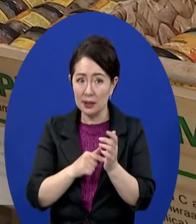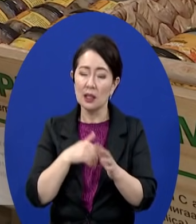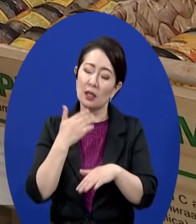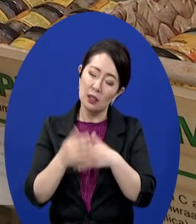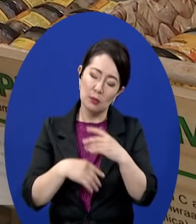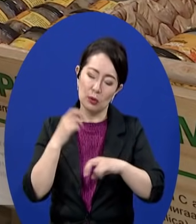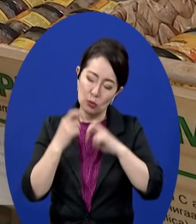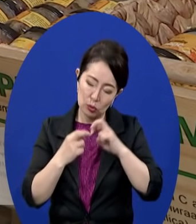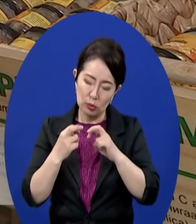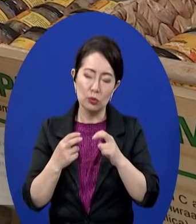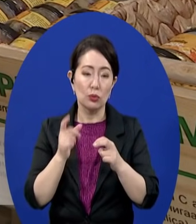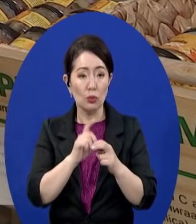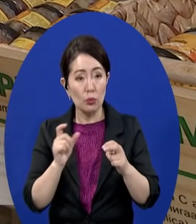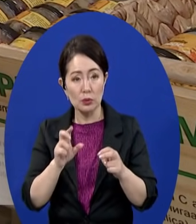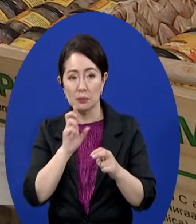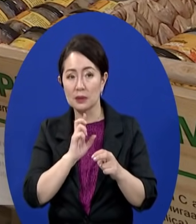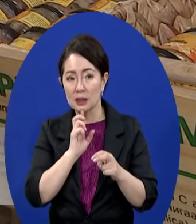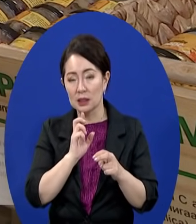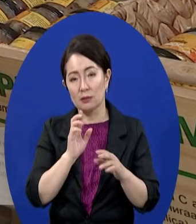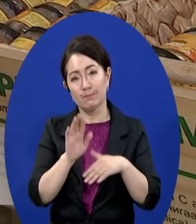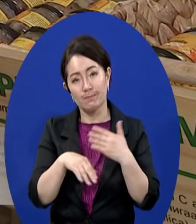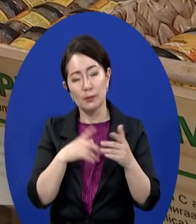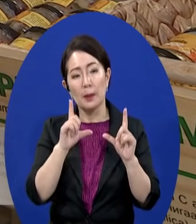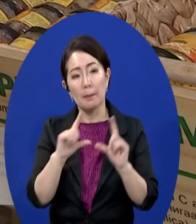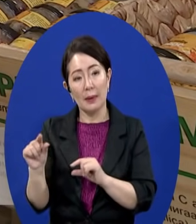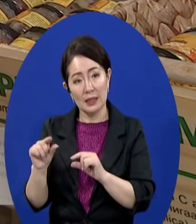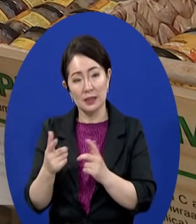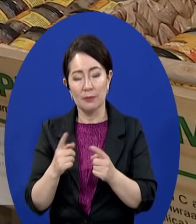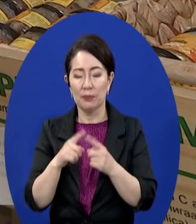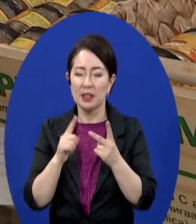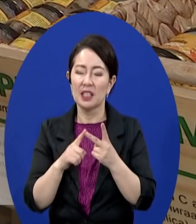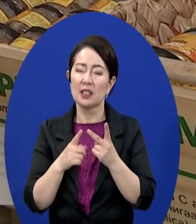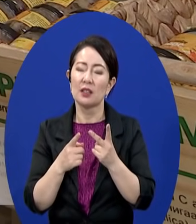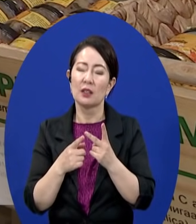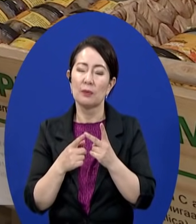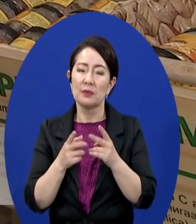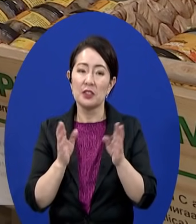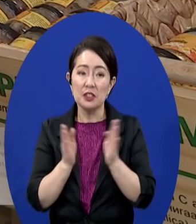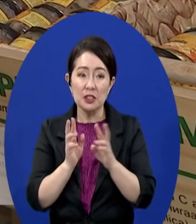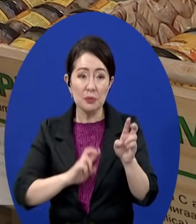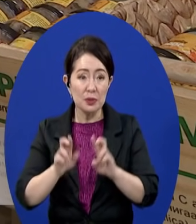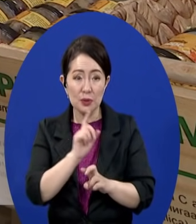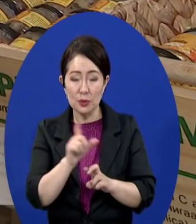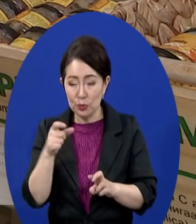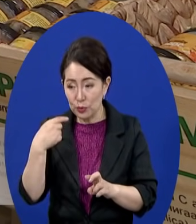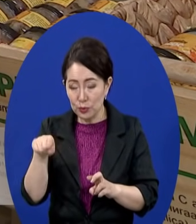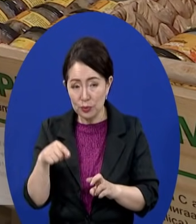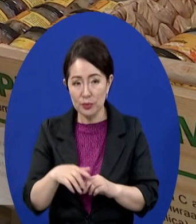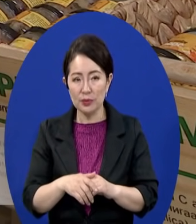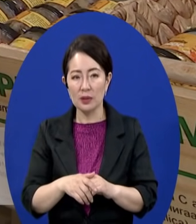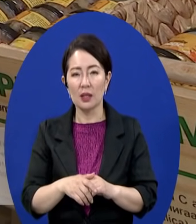магадгүй үйлдвэрлэл эрхлэгчтэй бол бэрхшээл нь бол тийм буурах дээрэс нь тэр жижиг одоо бизнес эрхэлж байгаа хүмүүс маань